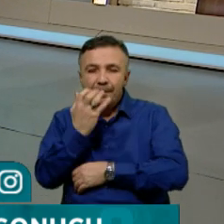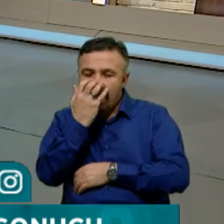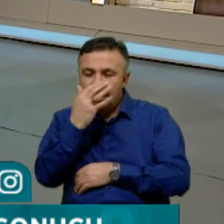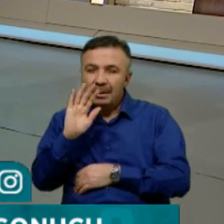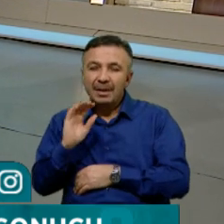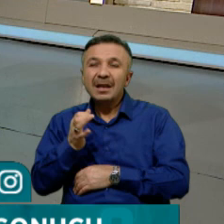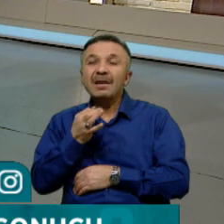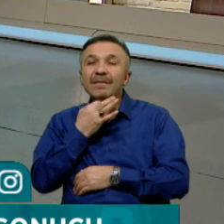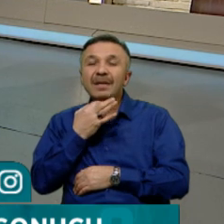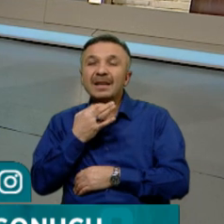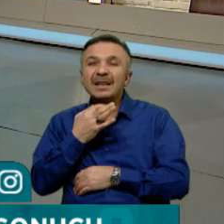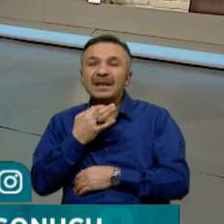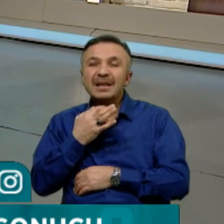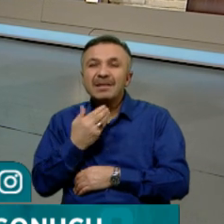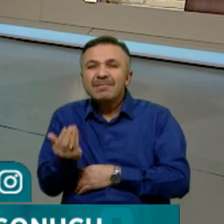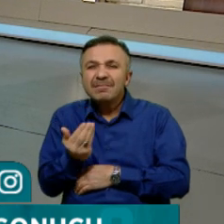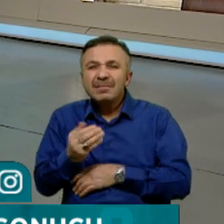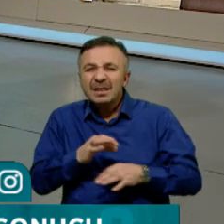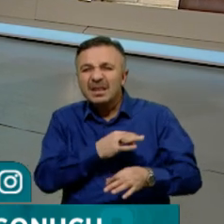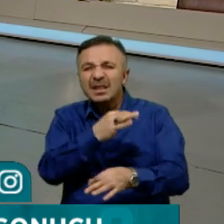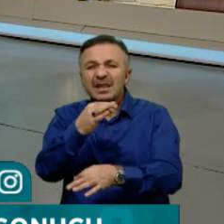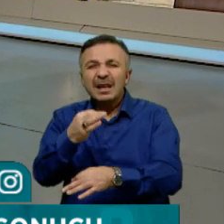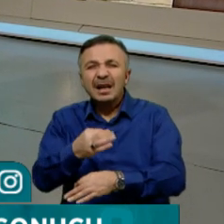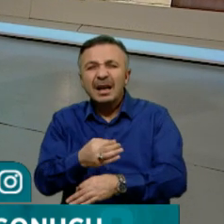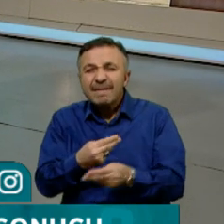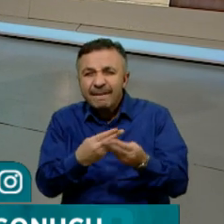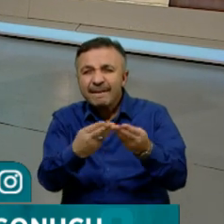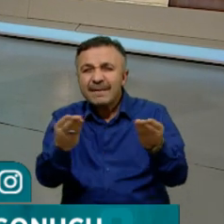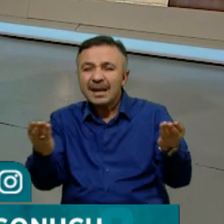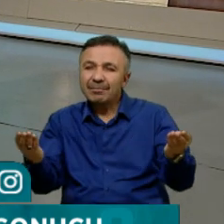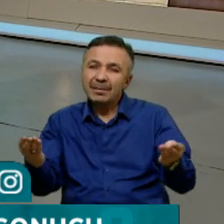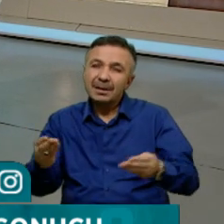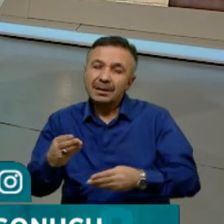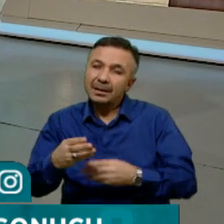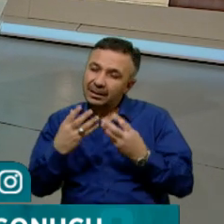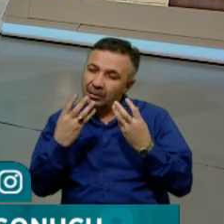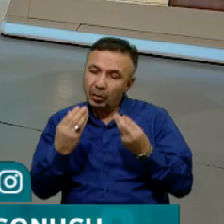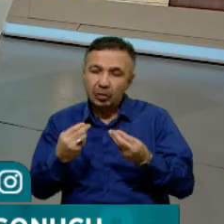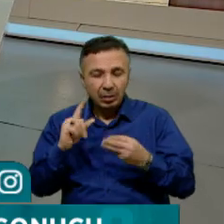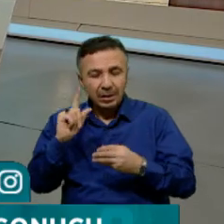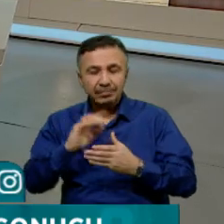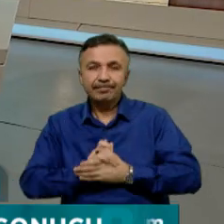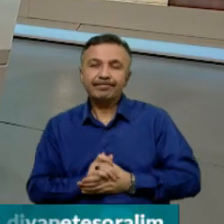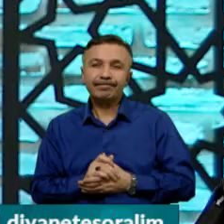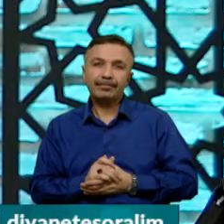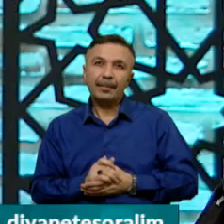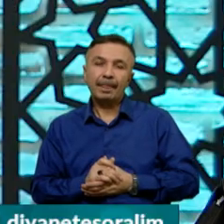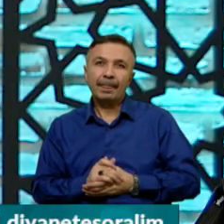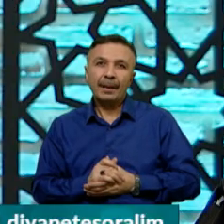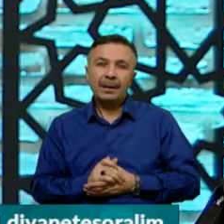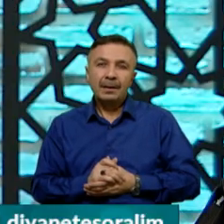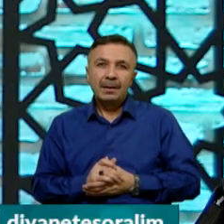fakir fukaraya ihtiyaçlı ya verilmesi doğru olur Eyvallah pek İnşallah dikkate alırlar